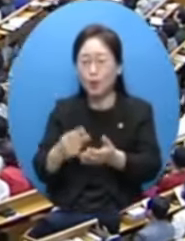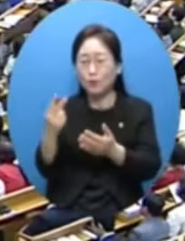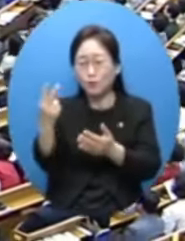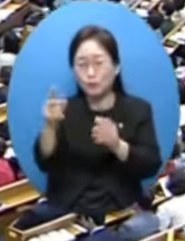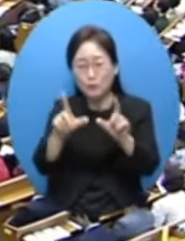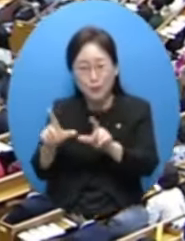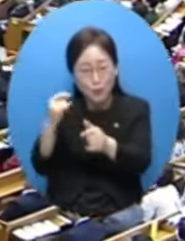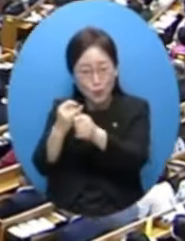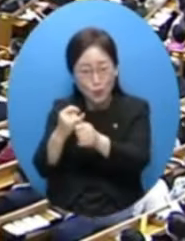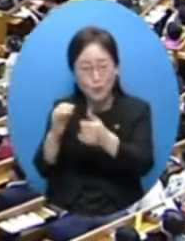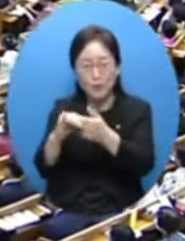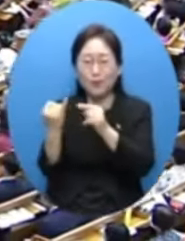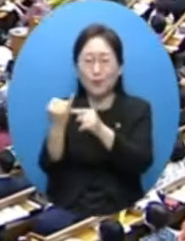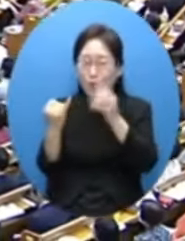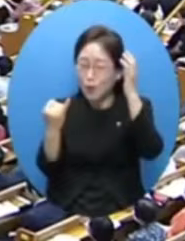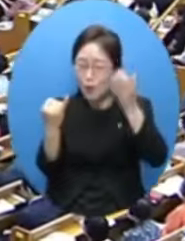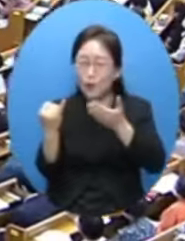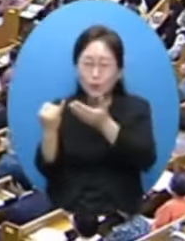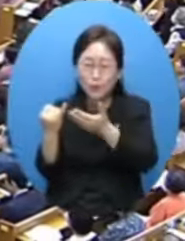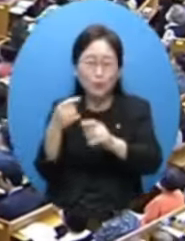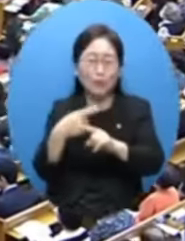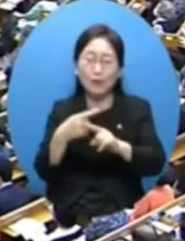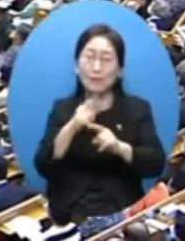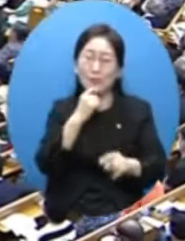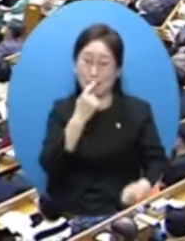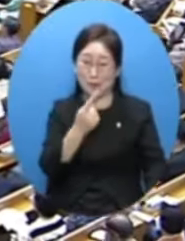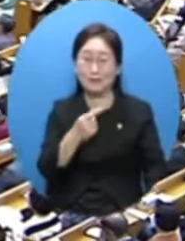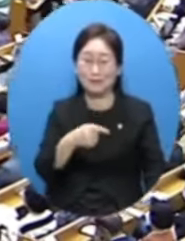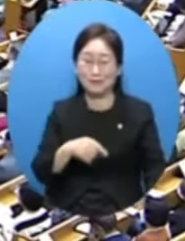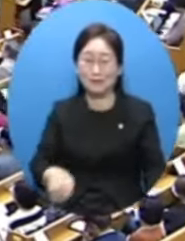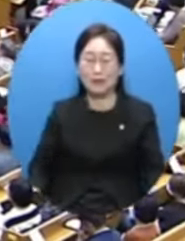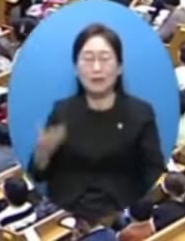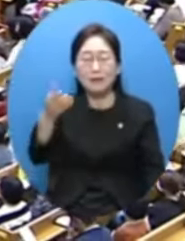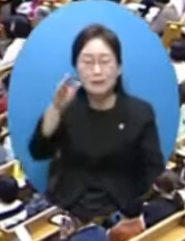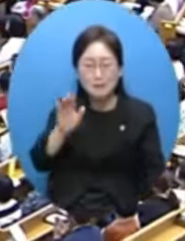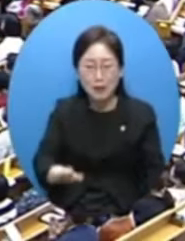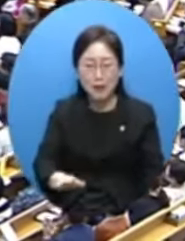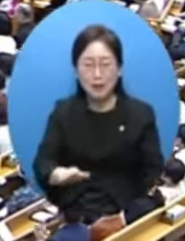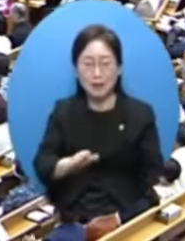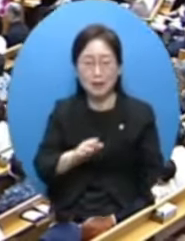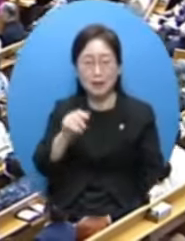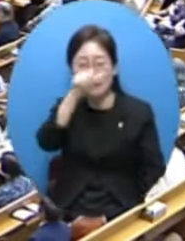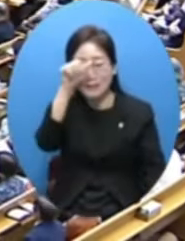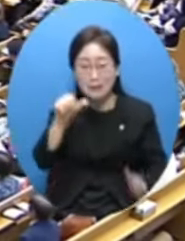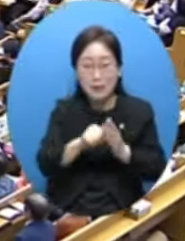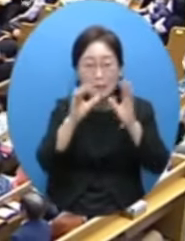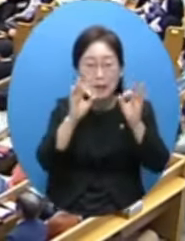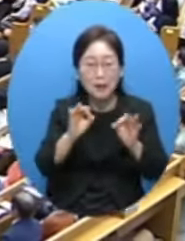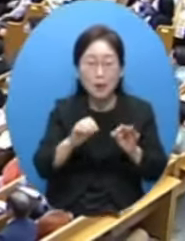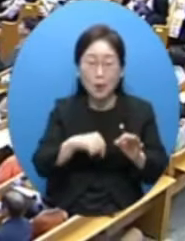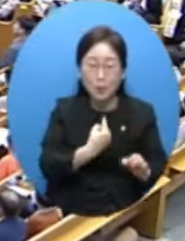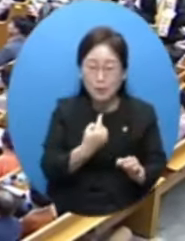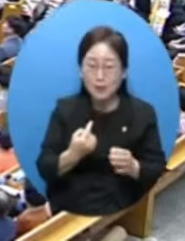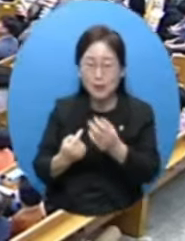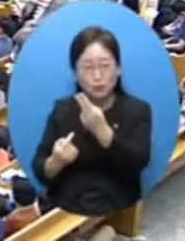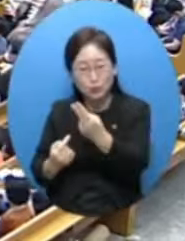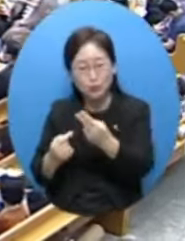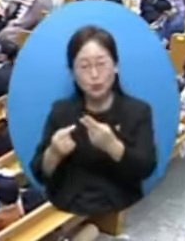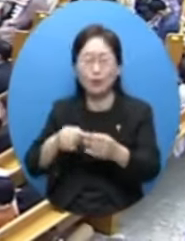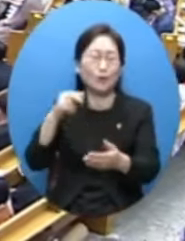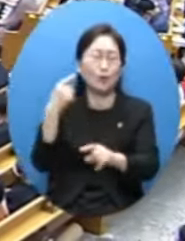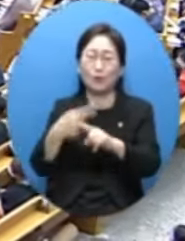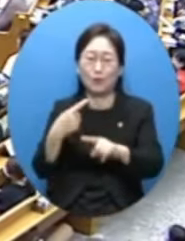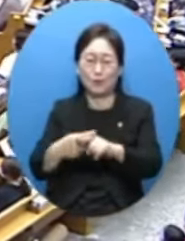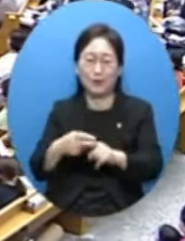그러나 인생을 들여다보면 혼자 살아도 둘이 살아도 외로운 게 인생입니다. 왜냐하면